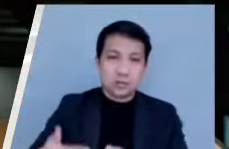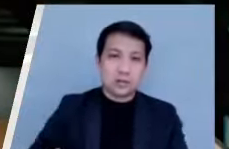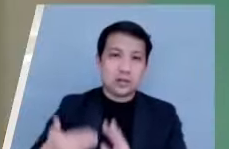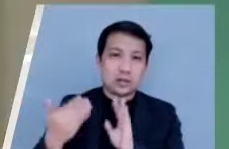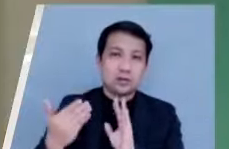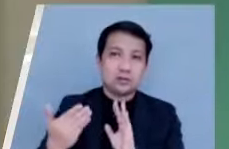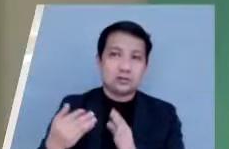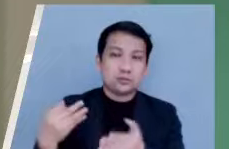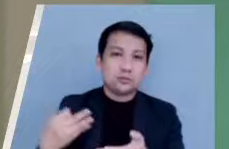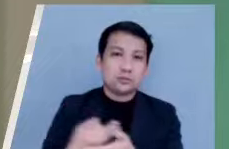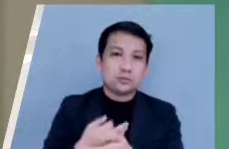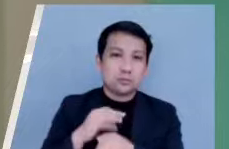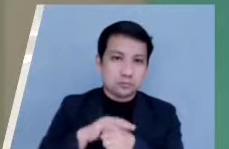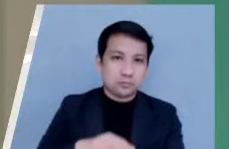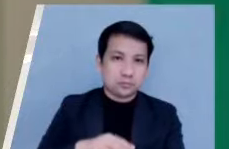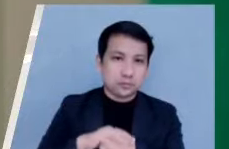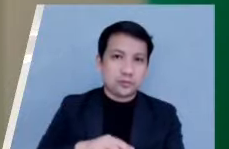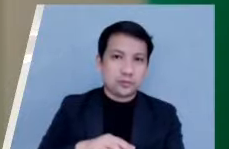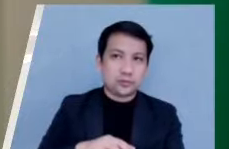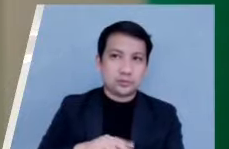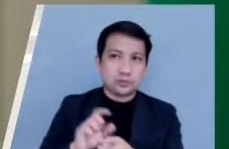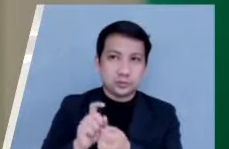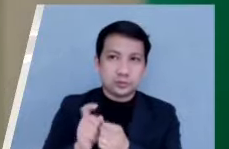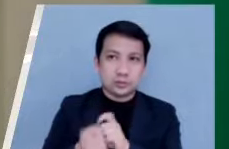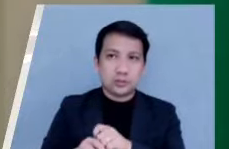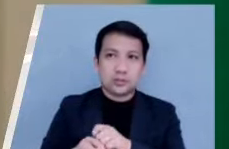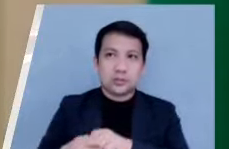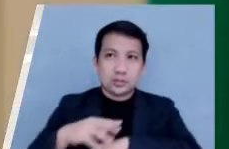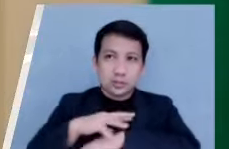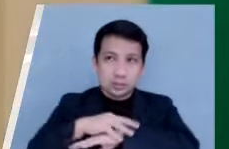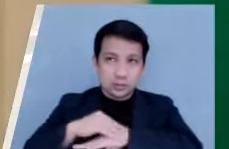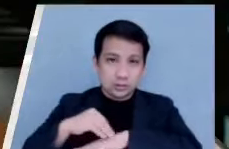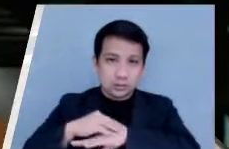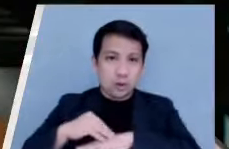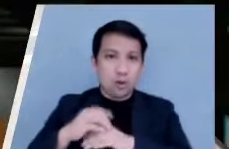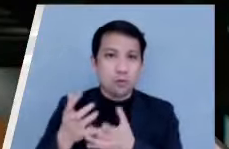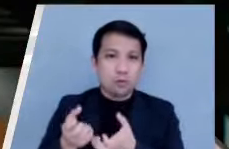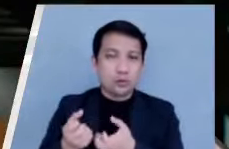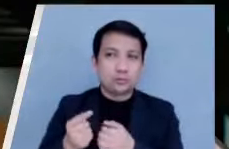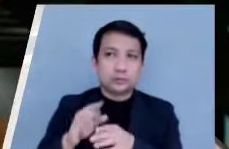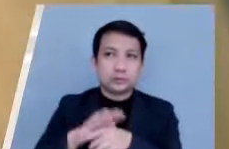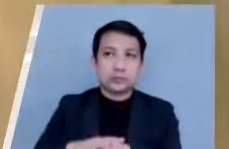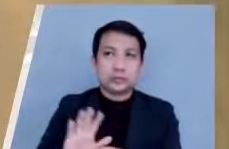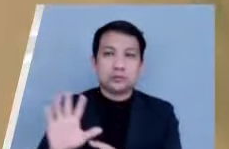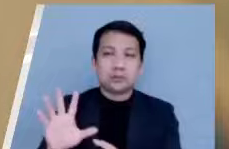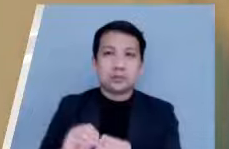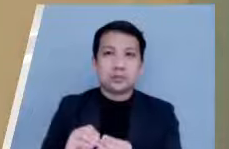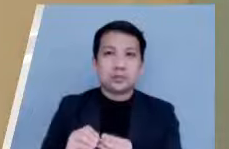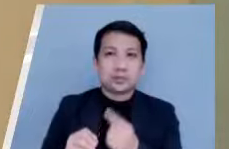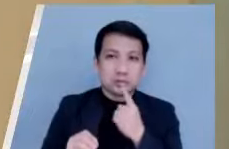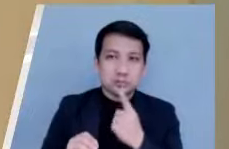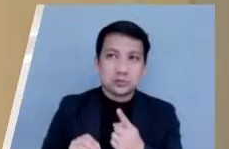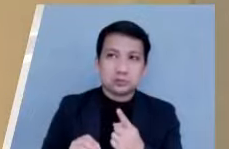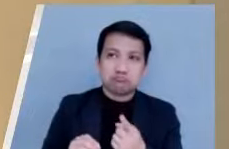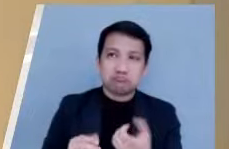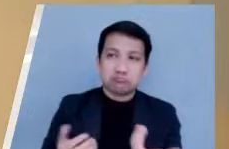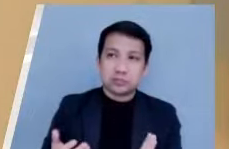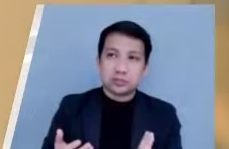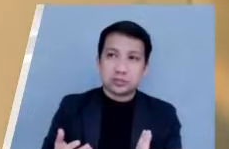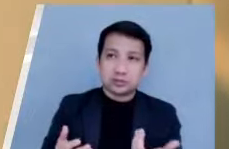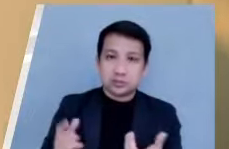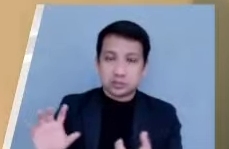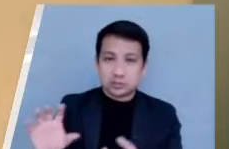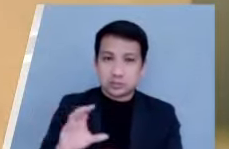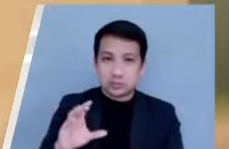pressure. At pwede nating i-adjust yung pressure na gusto natin ayon dun sa severity. Nasa likod naman itong canister,